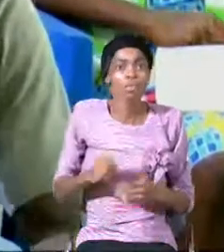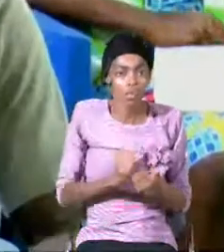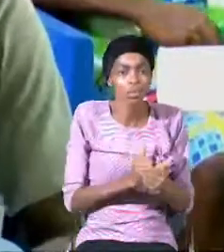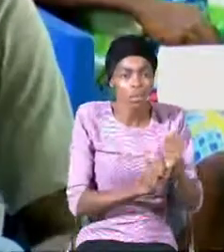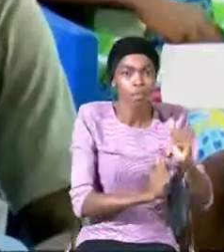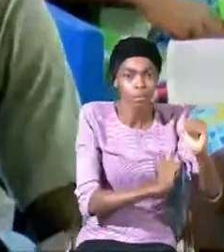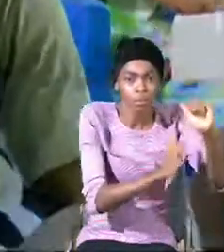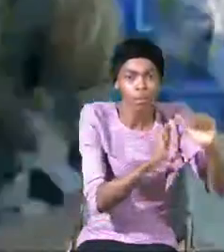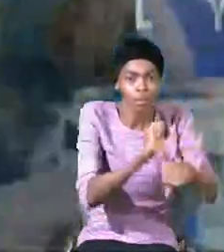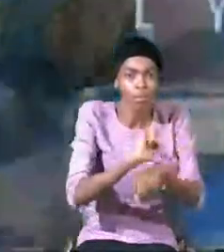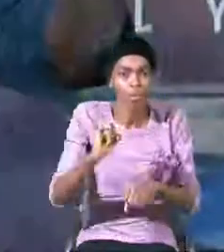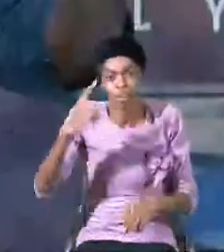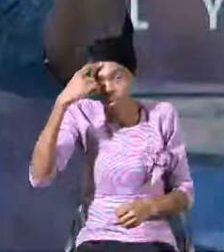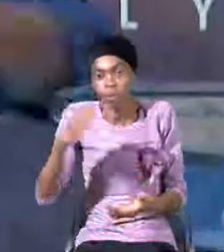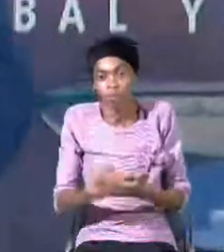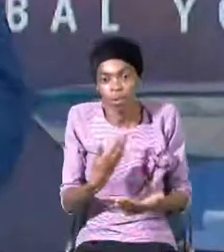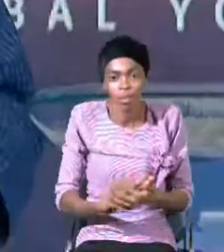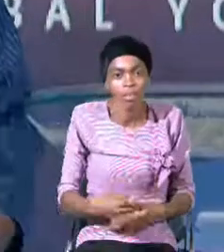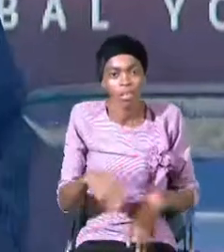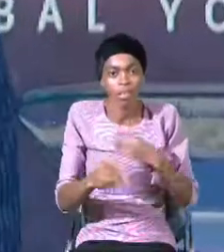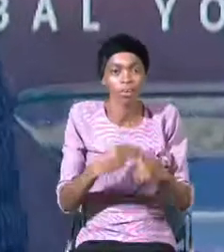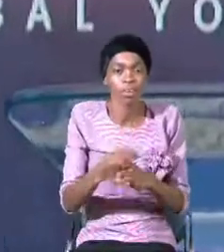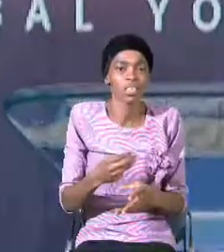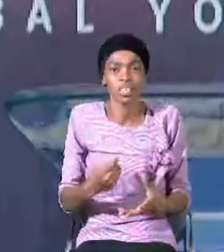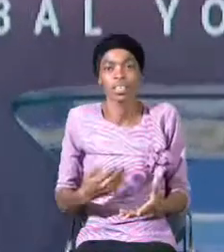du jour, il s'est retrouvé